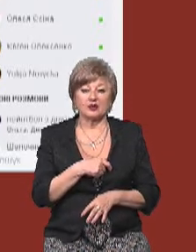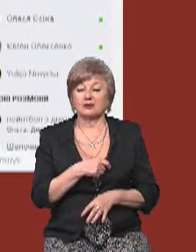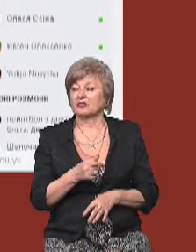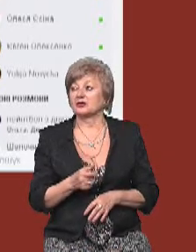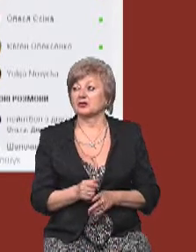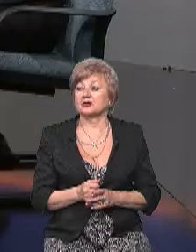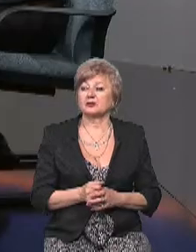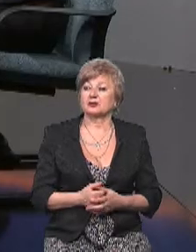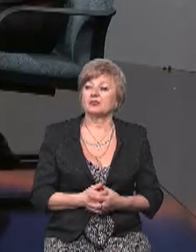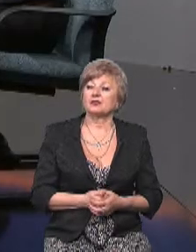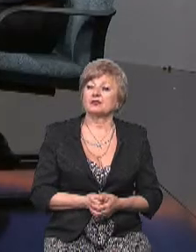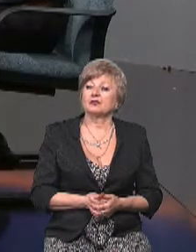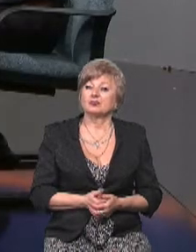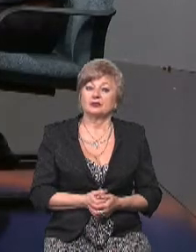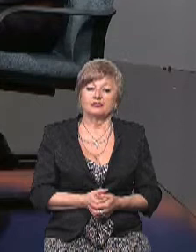Криклій.